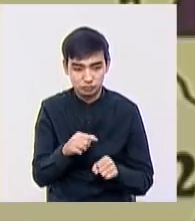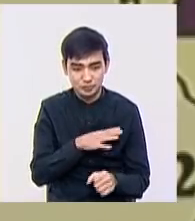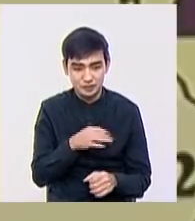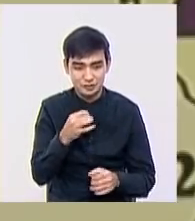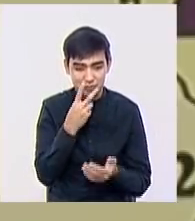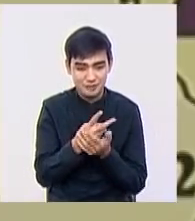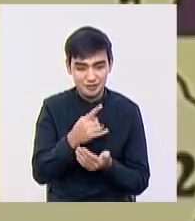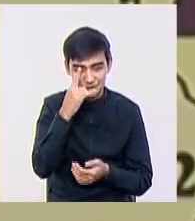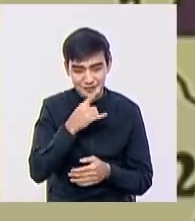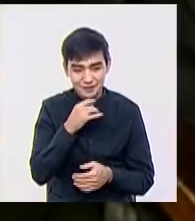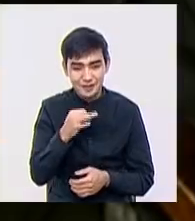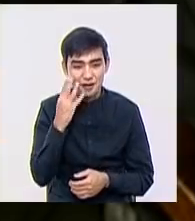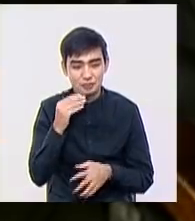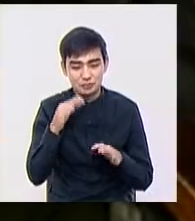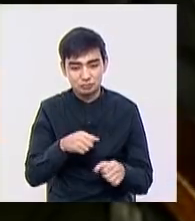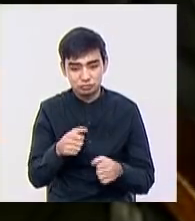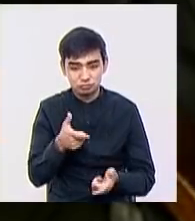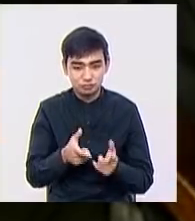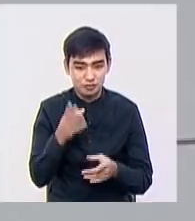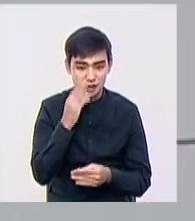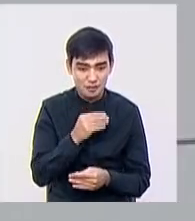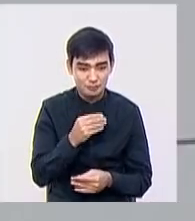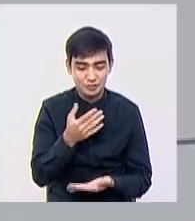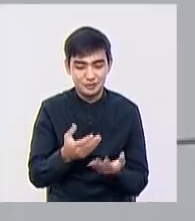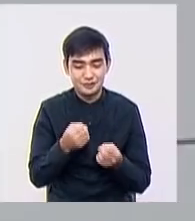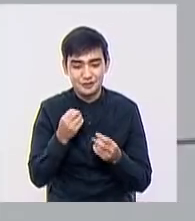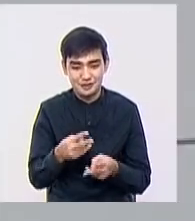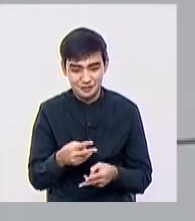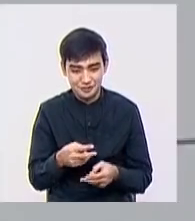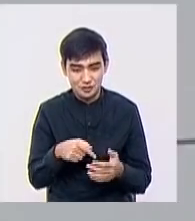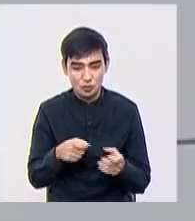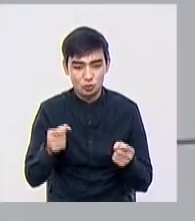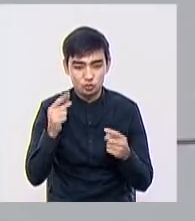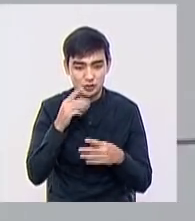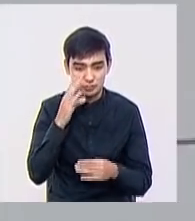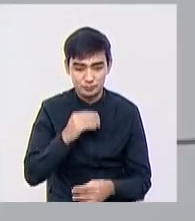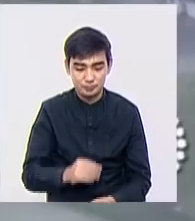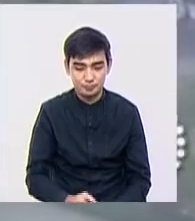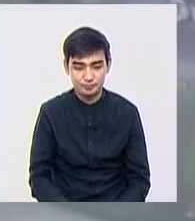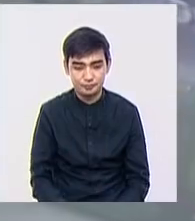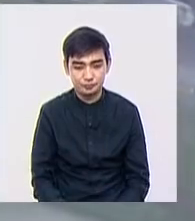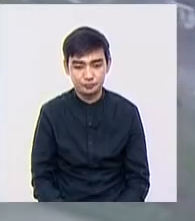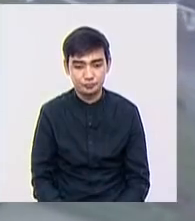по Казахстану и Алматы? Реально ли спрогнозировать разрушительные подземные толчки?